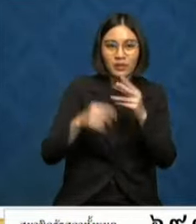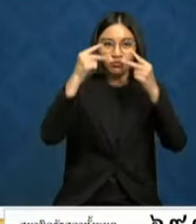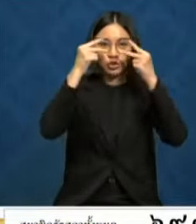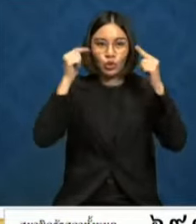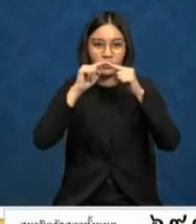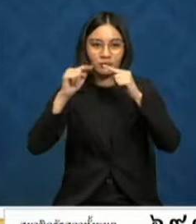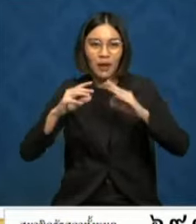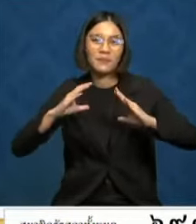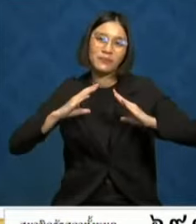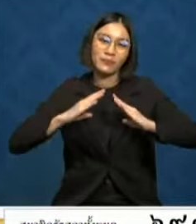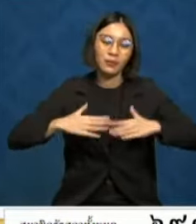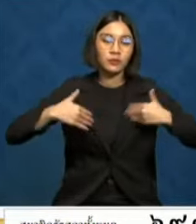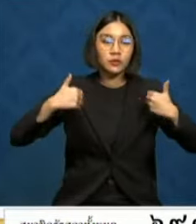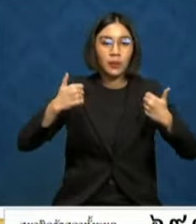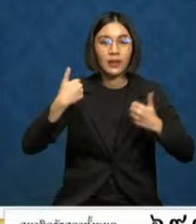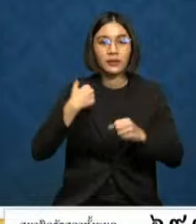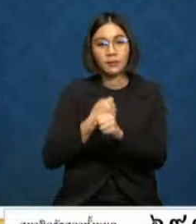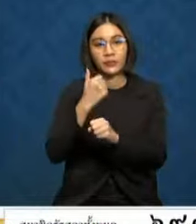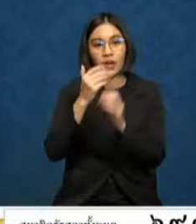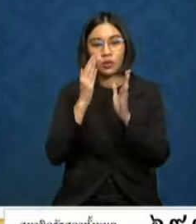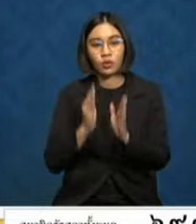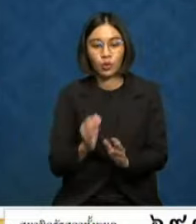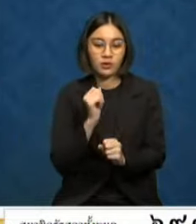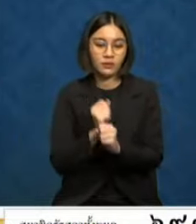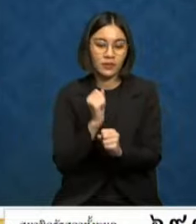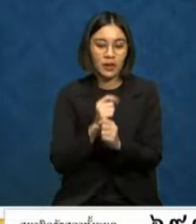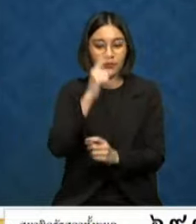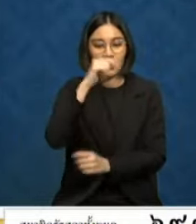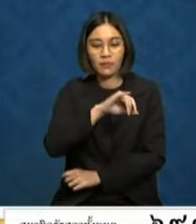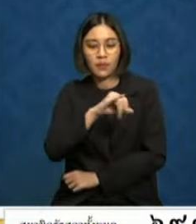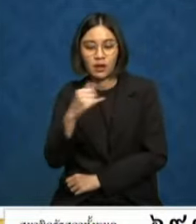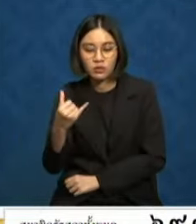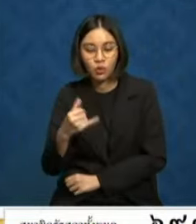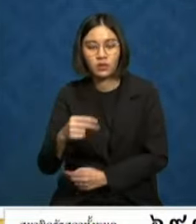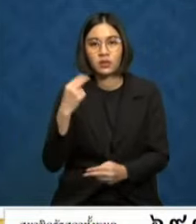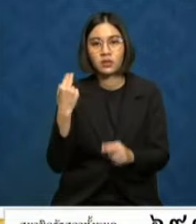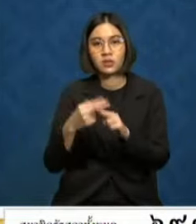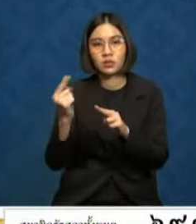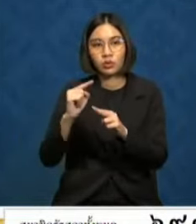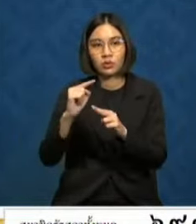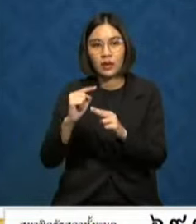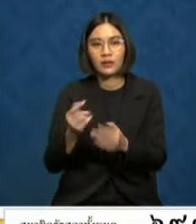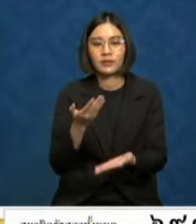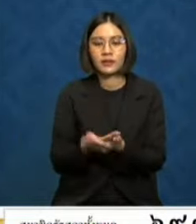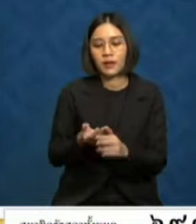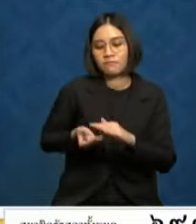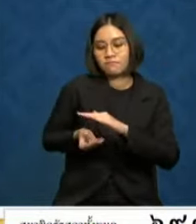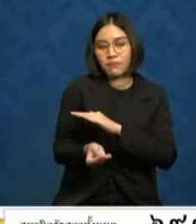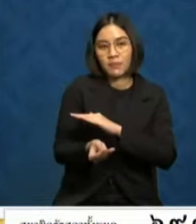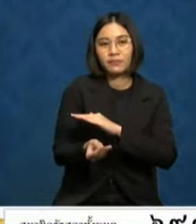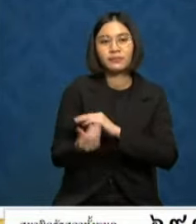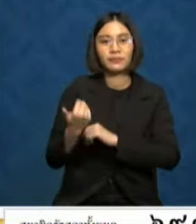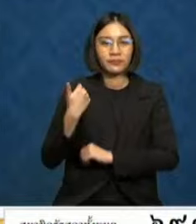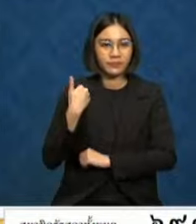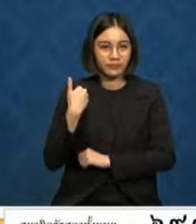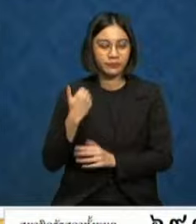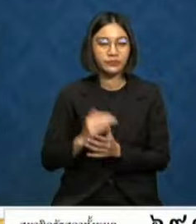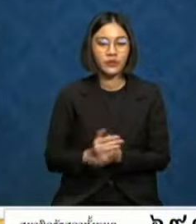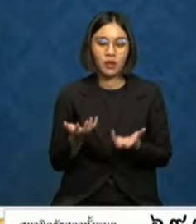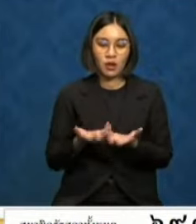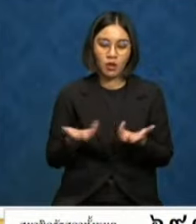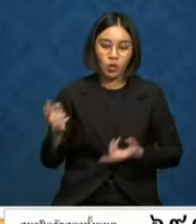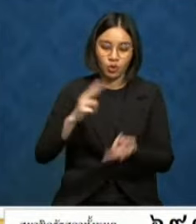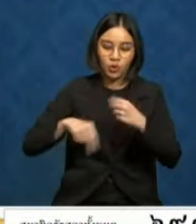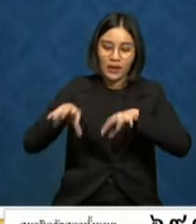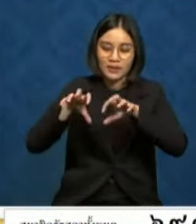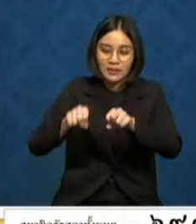วยและเจ้าหน้าที่ไทยบางส่วนน่าสนใจครับเขาบอกว่าขึ้นชื่อเรื่องการให้สินบนและเงินใต้โต๊ะอยู่แล้วอุปกรณ์การตรว